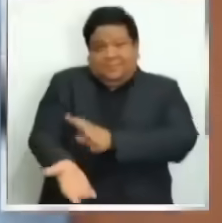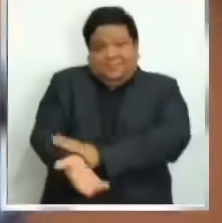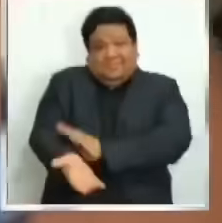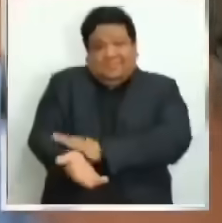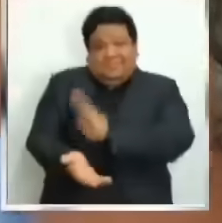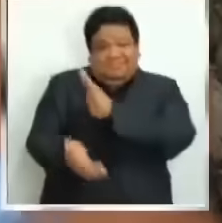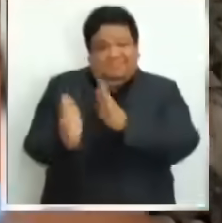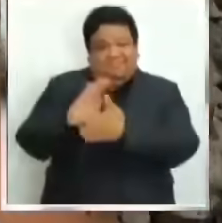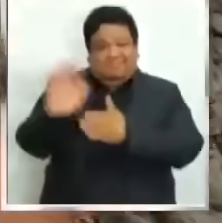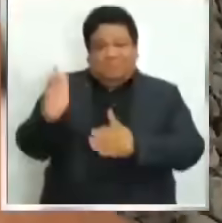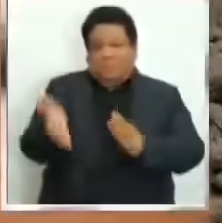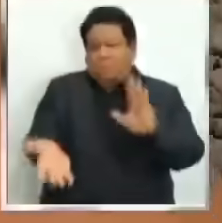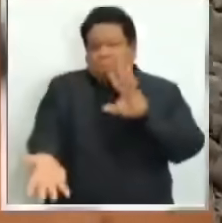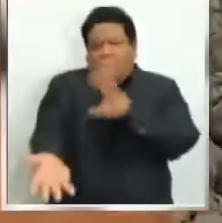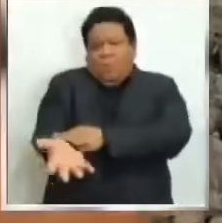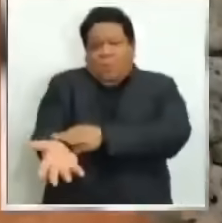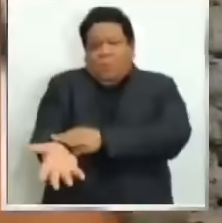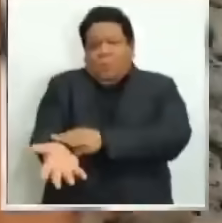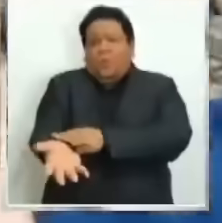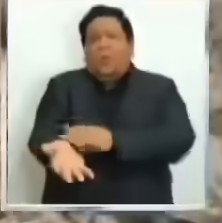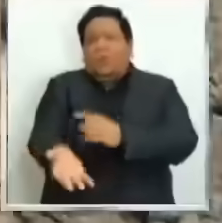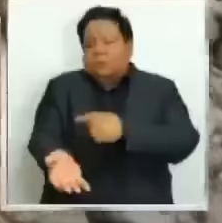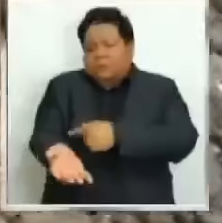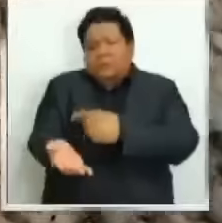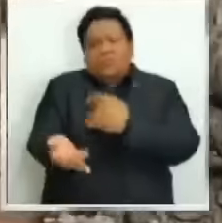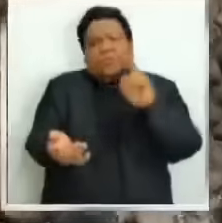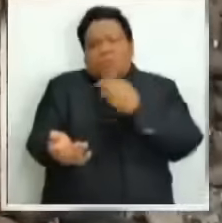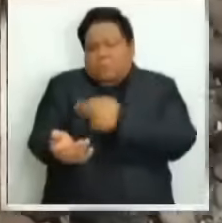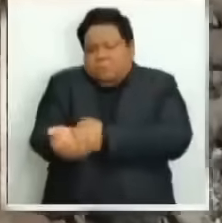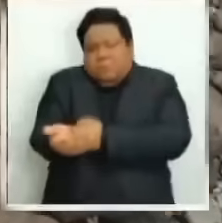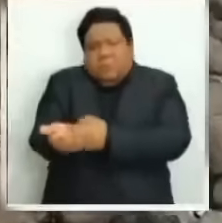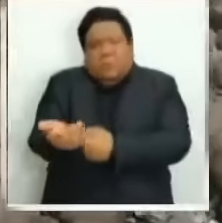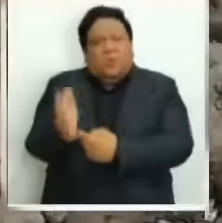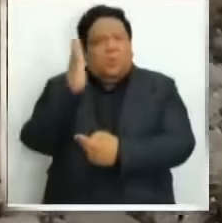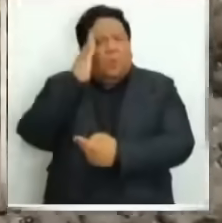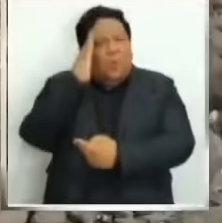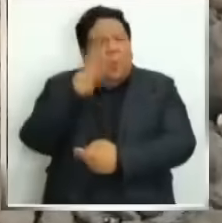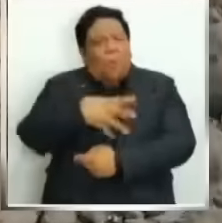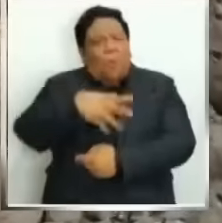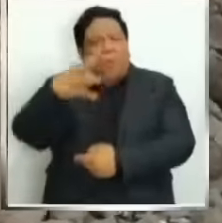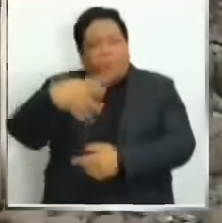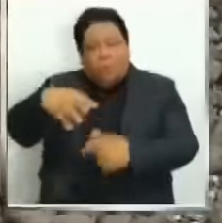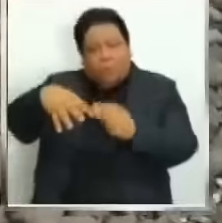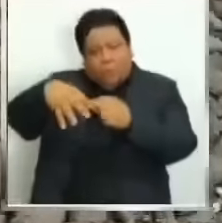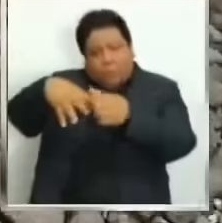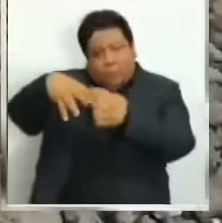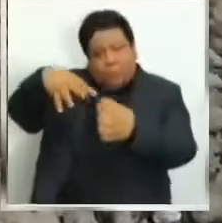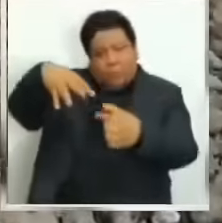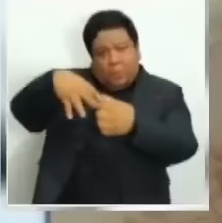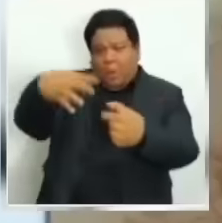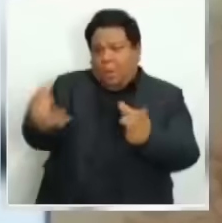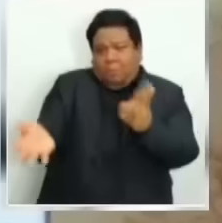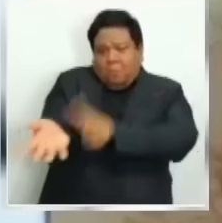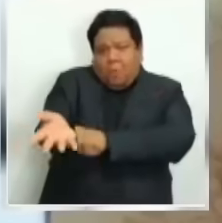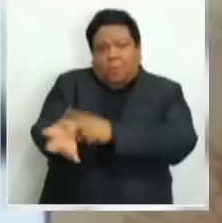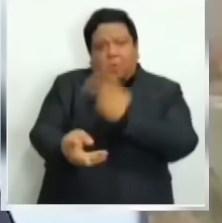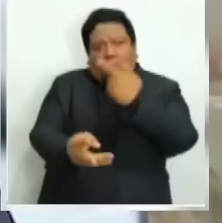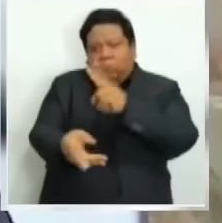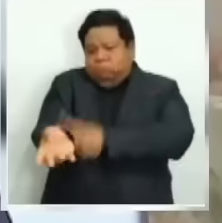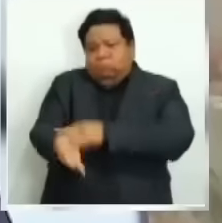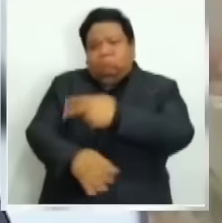ng dalawang putol na braso ng octopus o pugita. Hala, ano yan? Salabay sakit niyan. Sugat aabutin mo. Sa